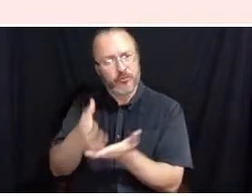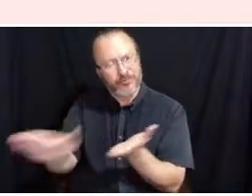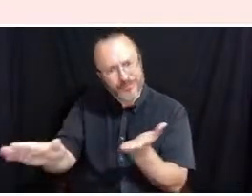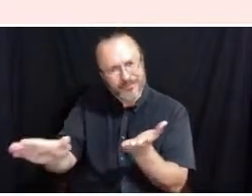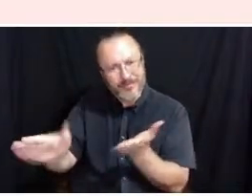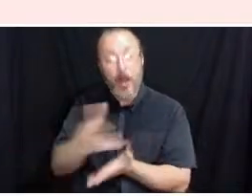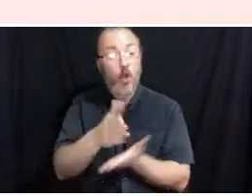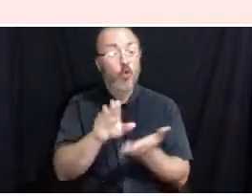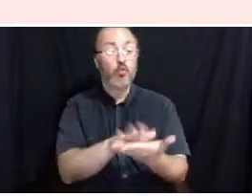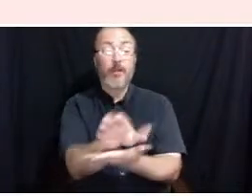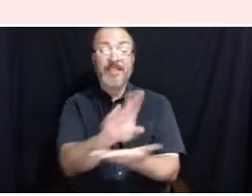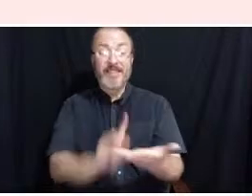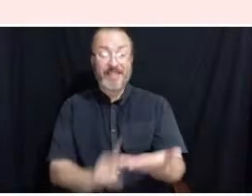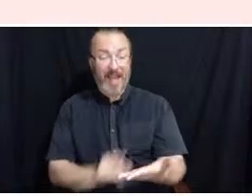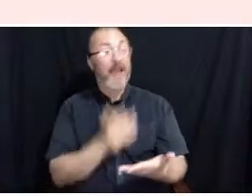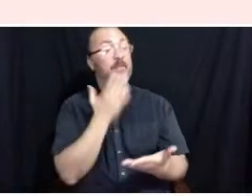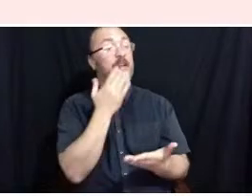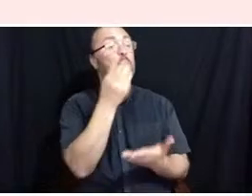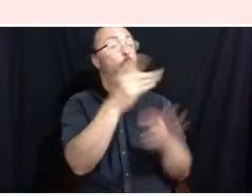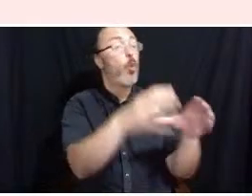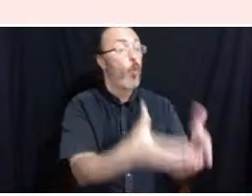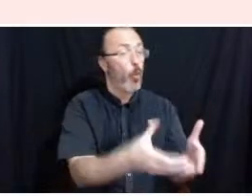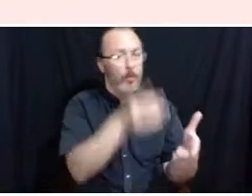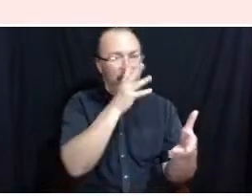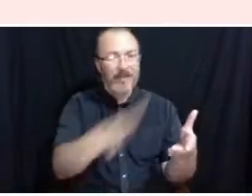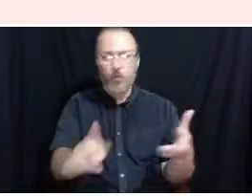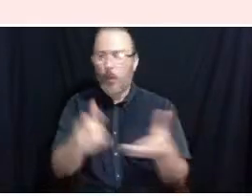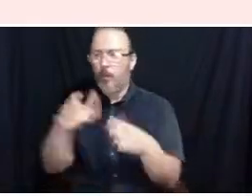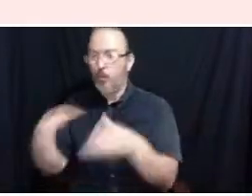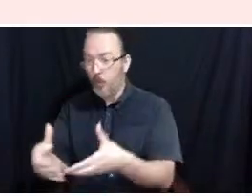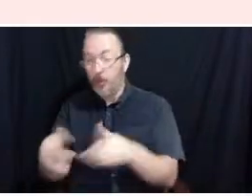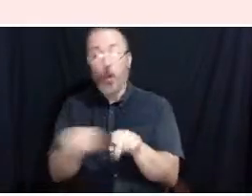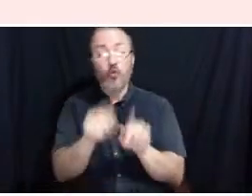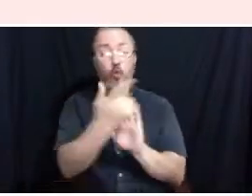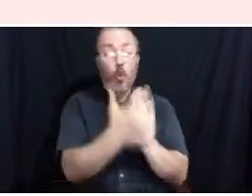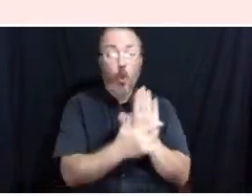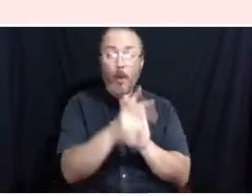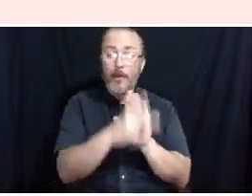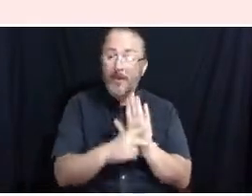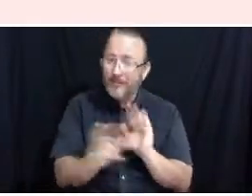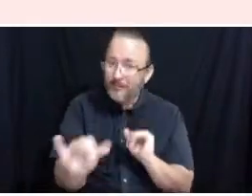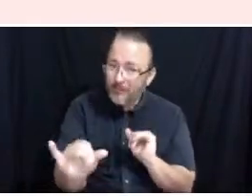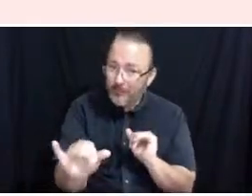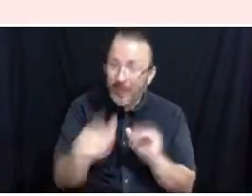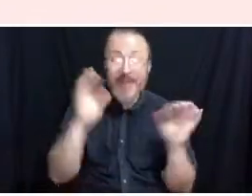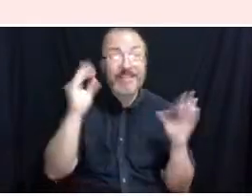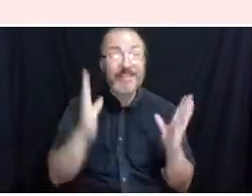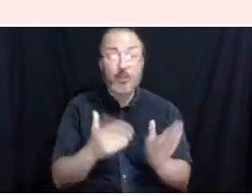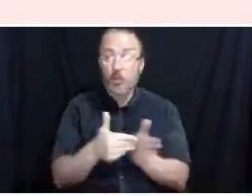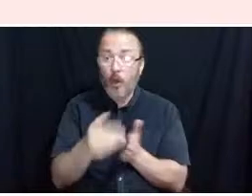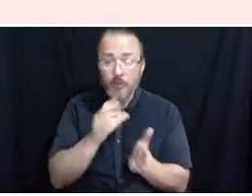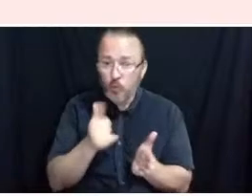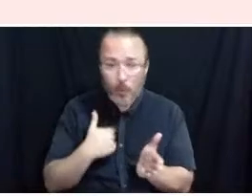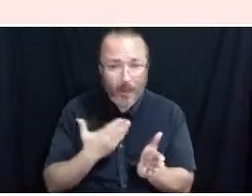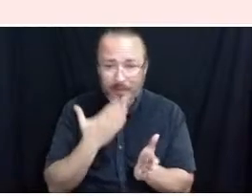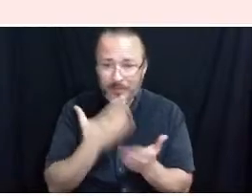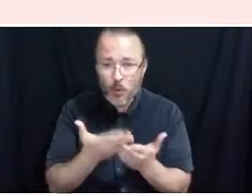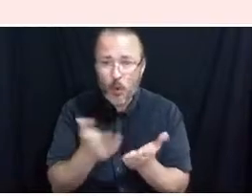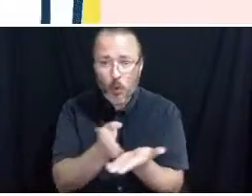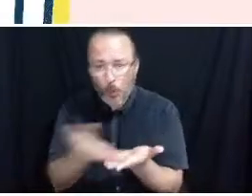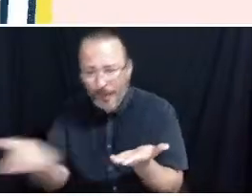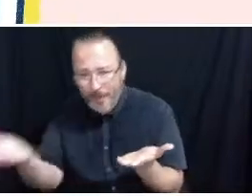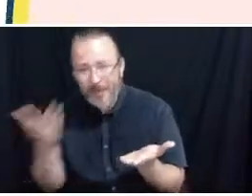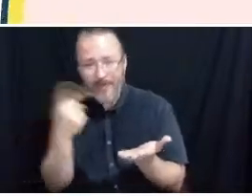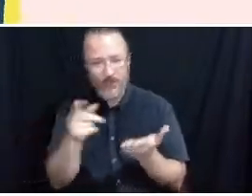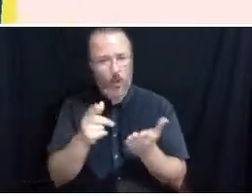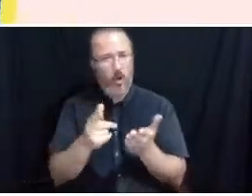parlent une autre langue, ou sont pauvres et défavorisés. Les méthodes d'enseignement peuvent favoriser certains élèves, comme le font de nombreuses lois et politiques. Les enseignants sont souvent mal